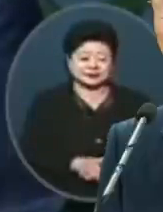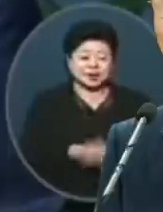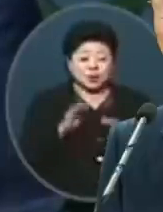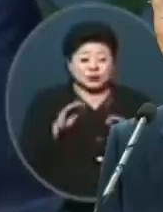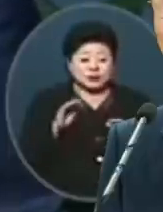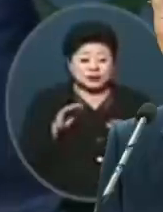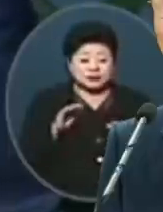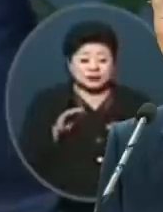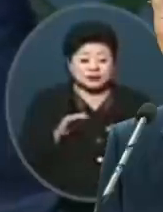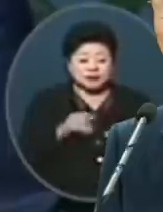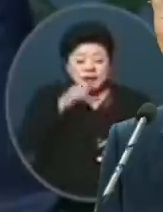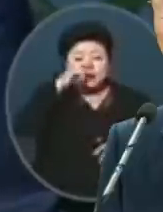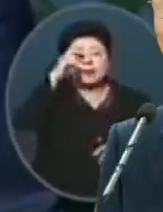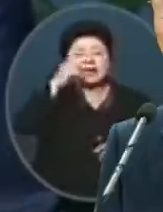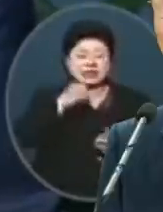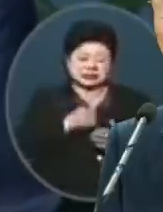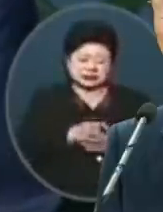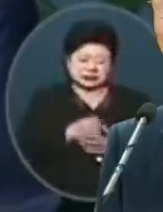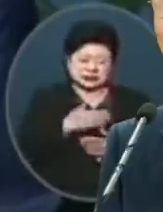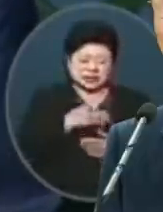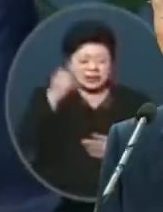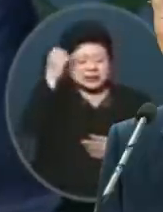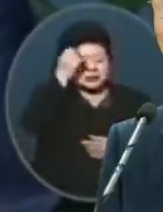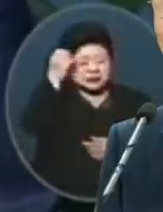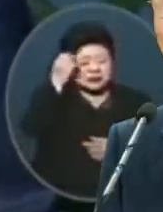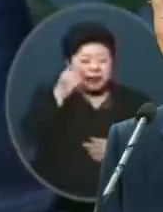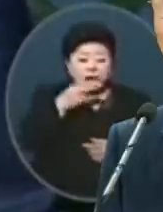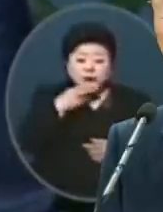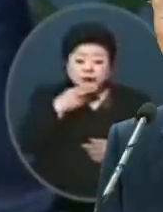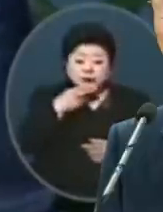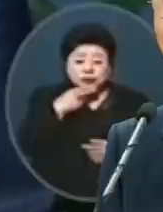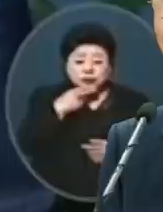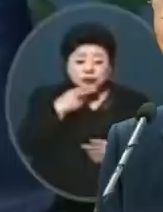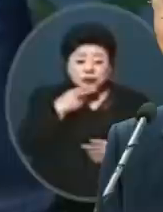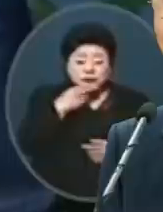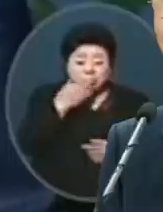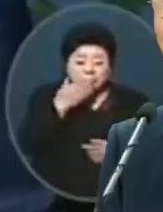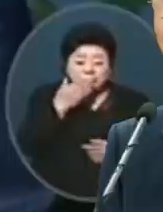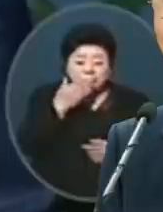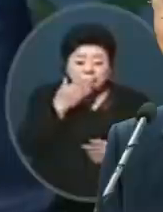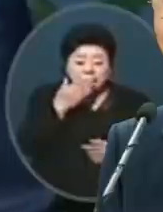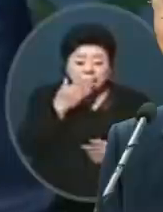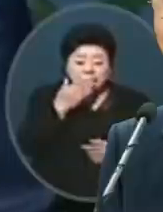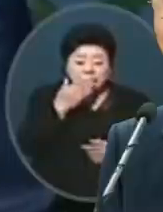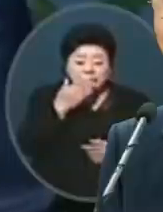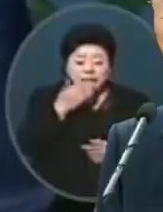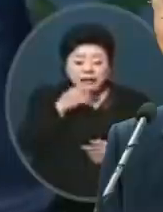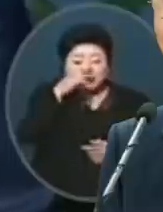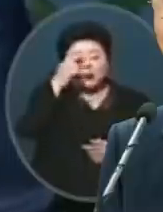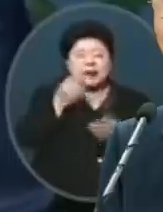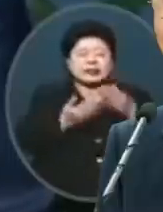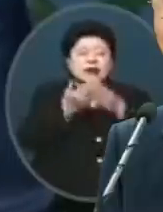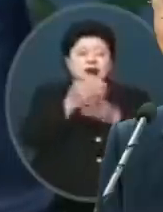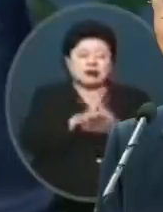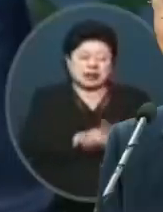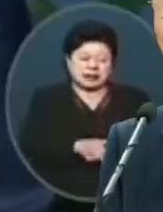오늘 우리가 교만해서 나는 성령 없어도 할 수 있다 그렇게 되면 교만이요,